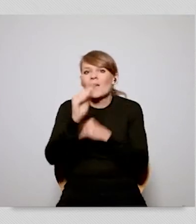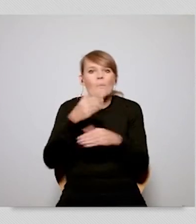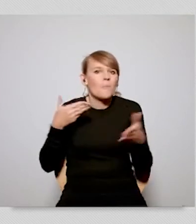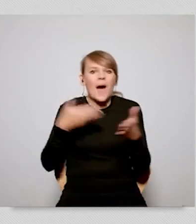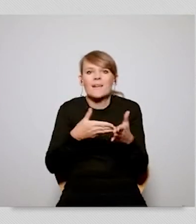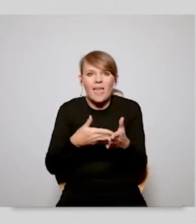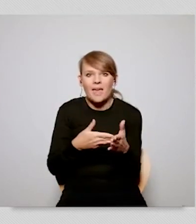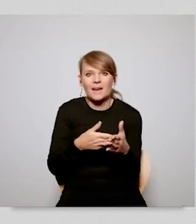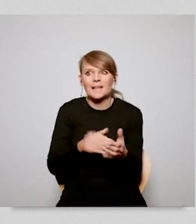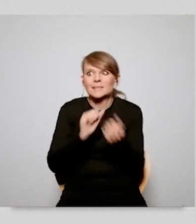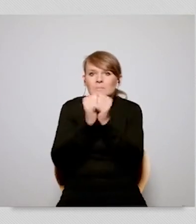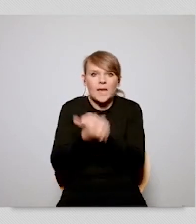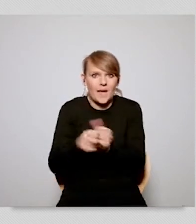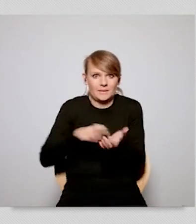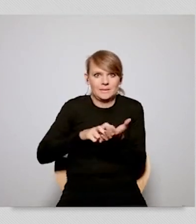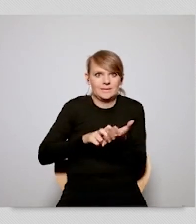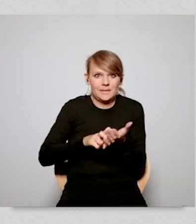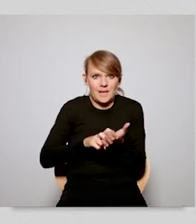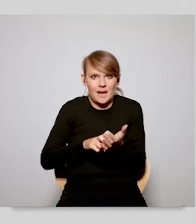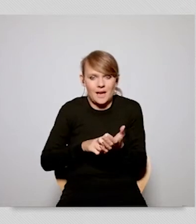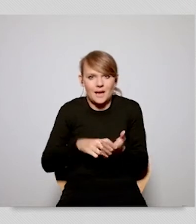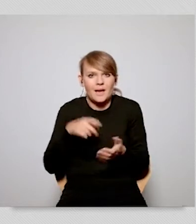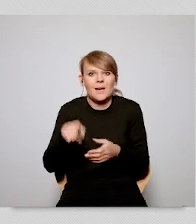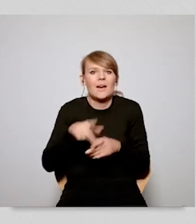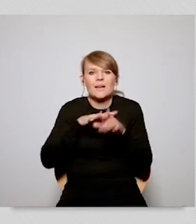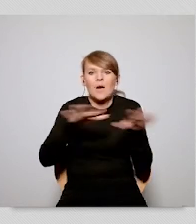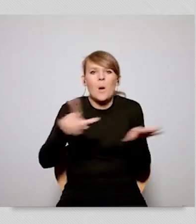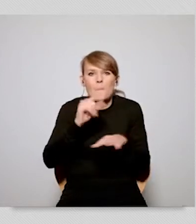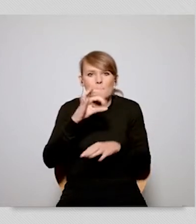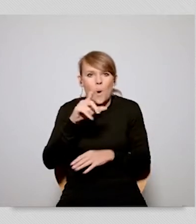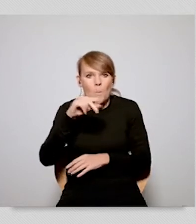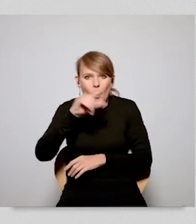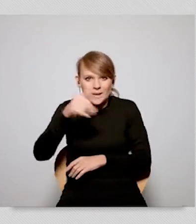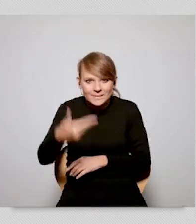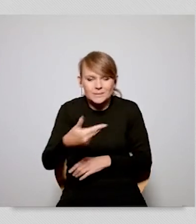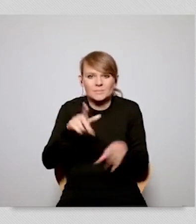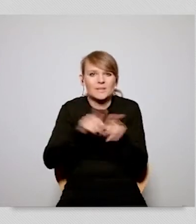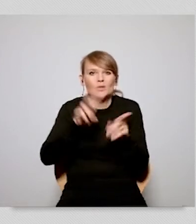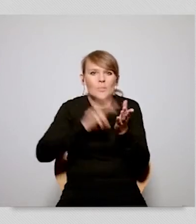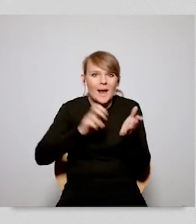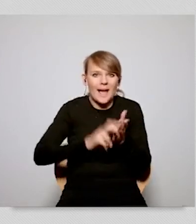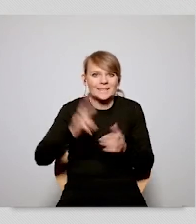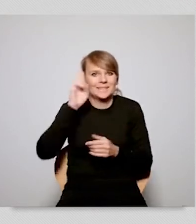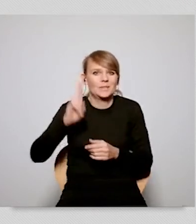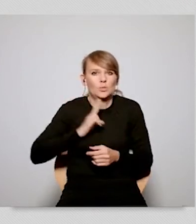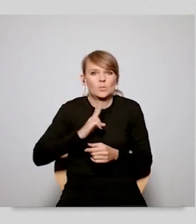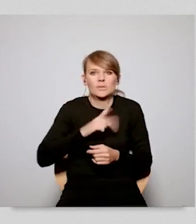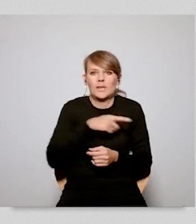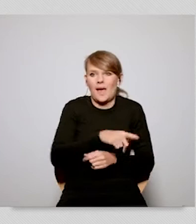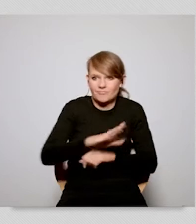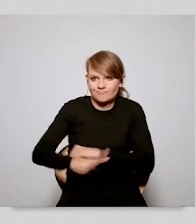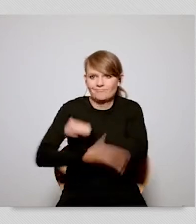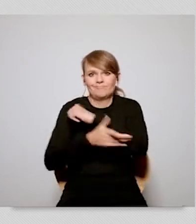zmianą, nabrzmiała polaryzacja, populizm i brak instytucji, które by wspierały ten proces. I jednocześnie brak